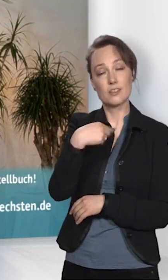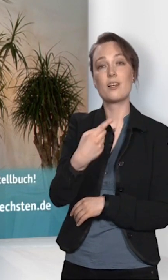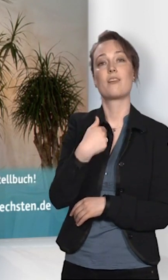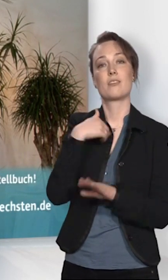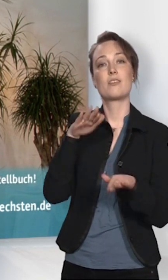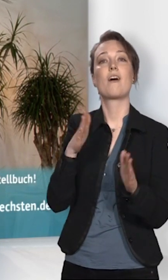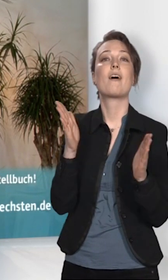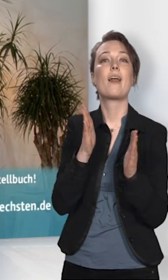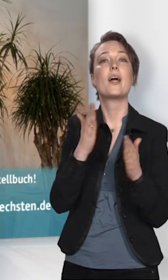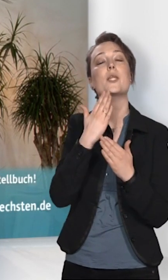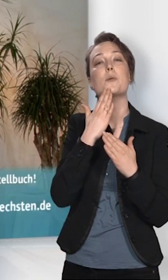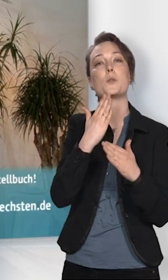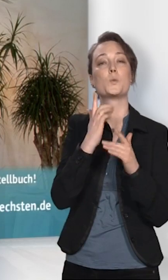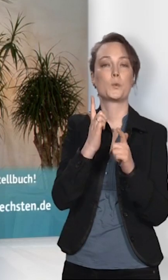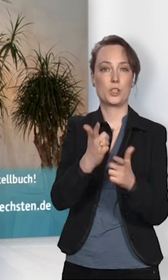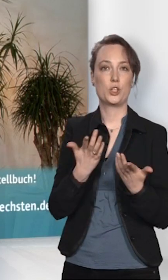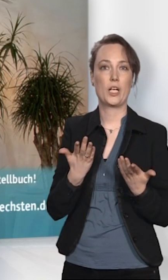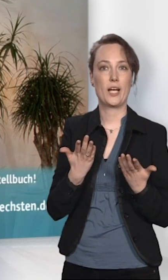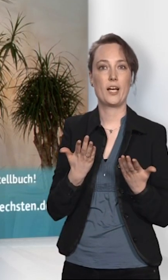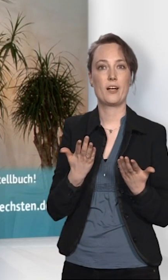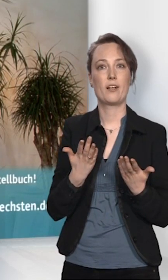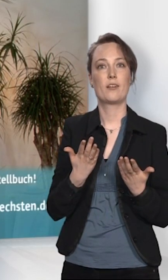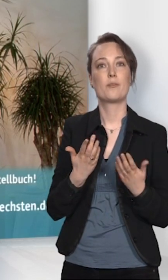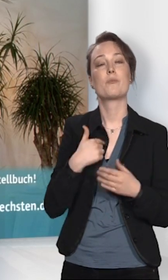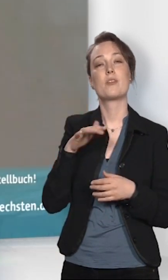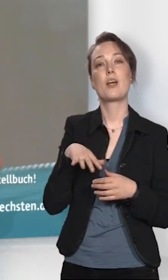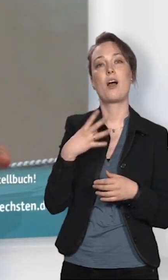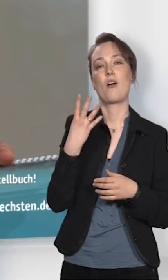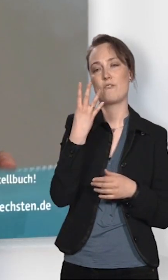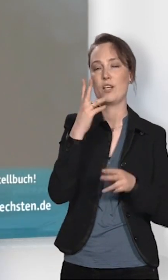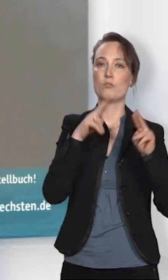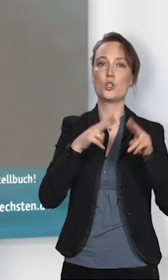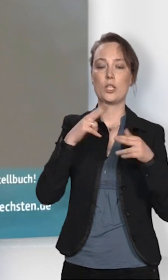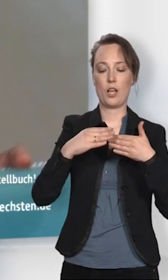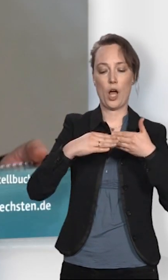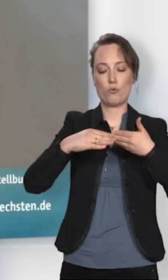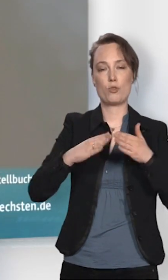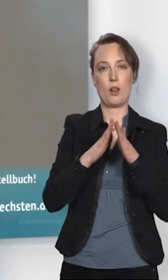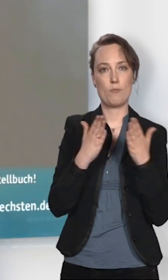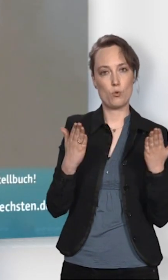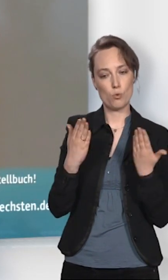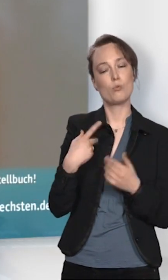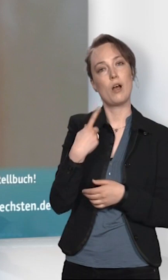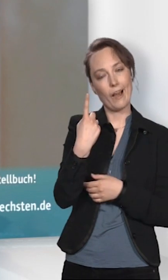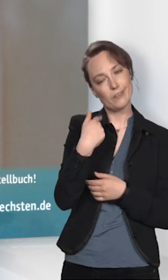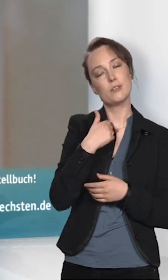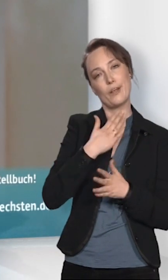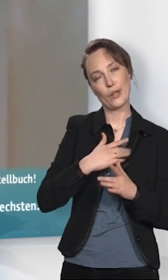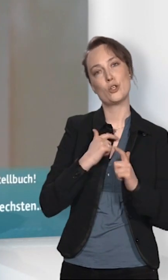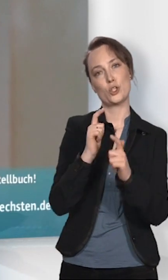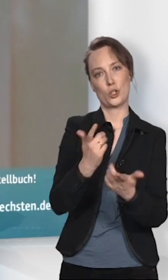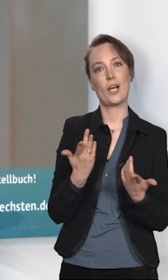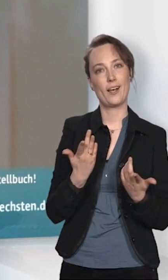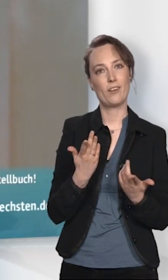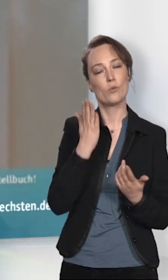kleines Begrüßungsgeschenk für Sie. Eines von 4 Aufstellbüchern wollen wir Ihnen gerne schenken. Melden